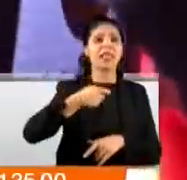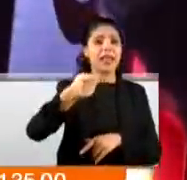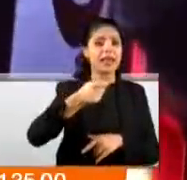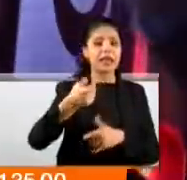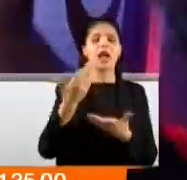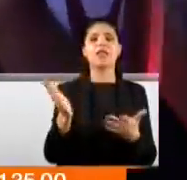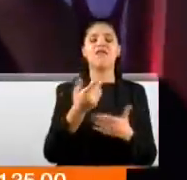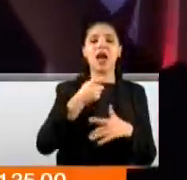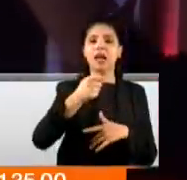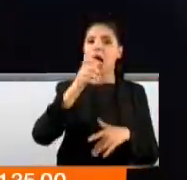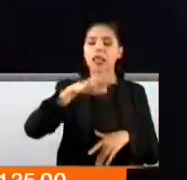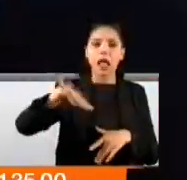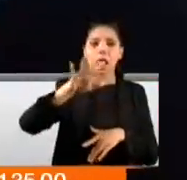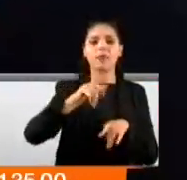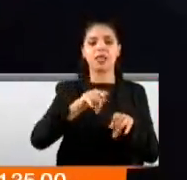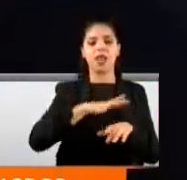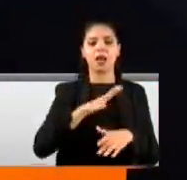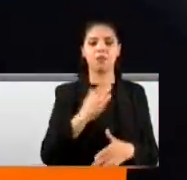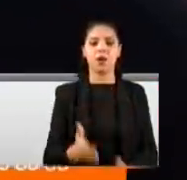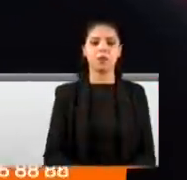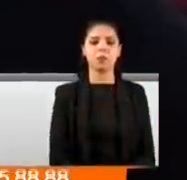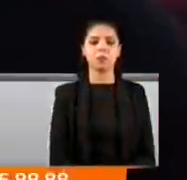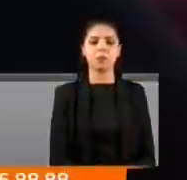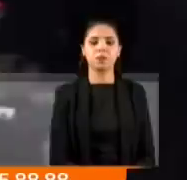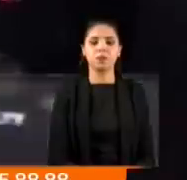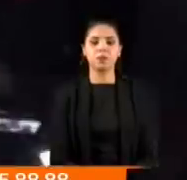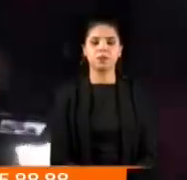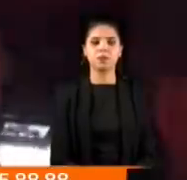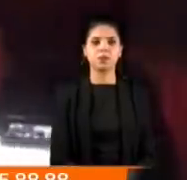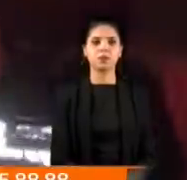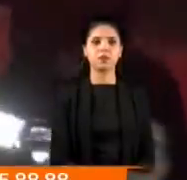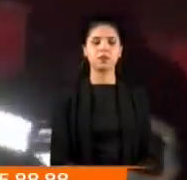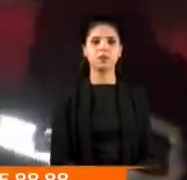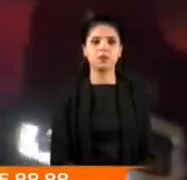katil ya da katillerin izini sürüyor. Hırsızlık dediler ama ne kadar doğrudur bilemeyiz.